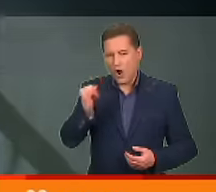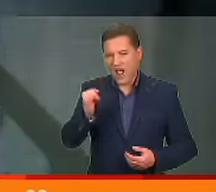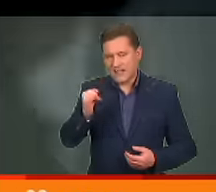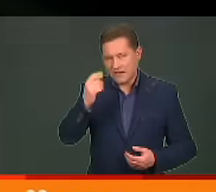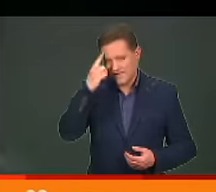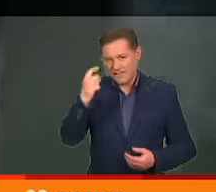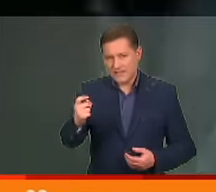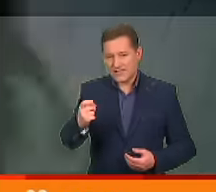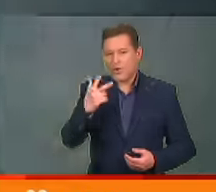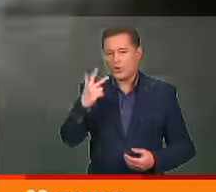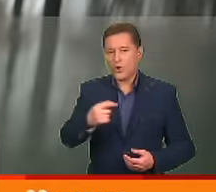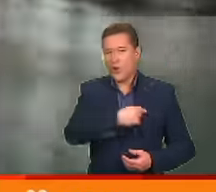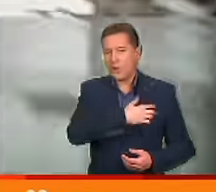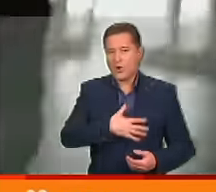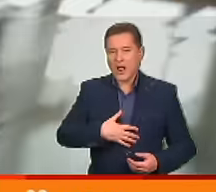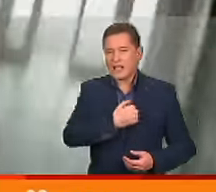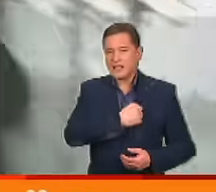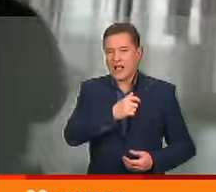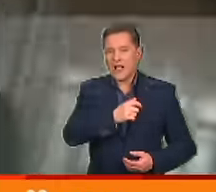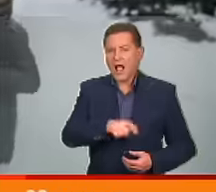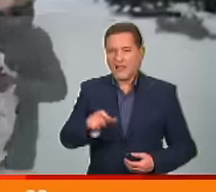передової. 3 поранених армійців.